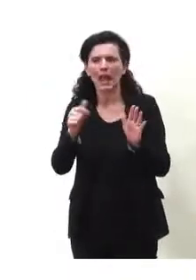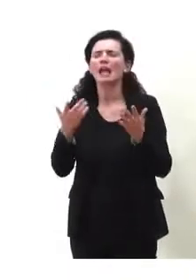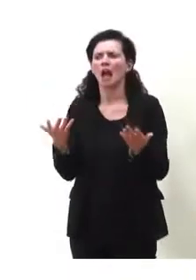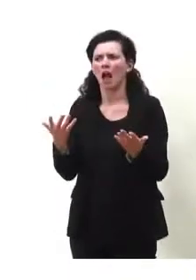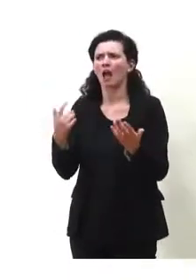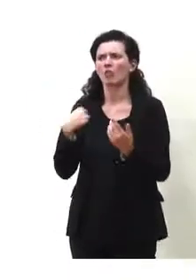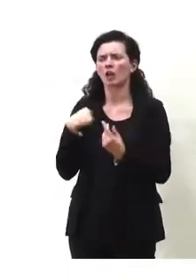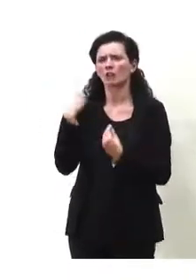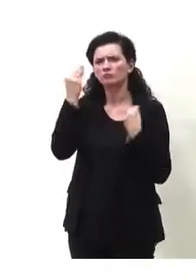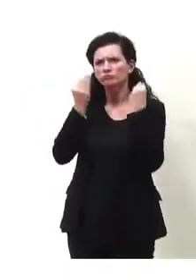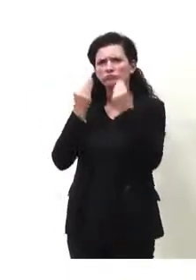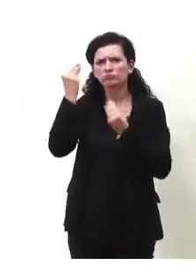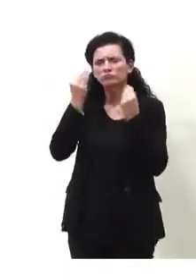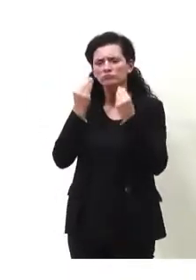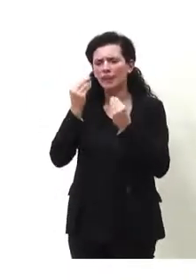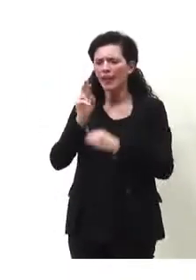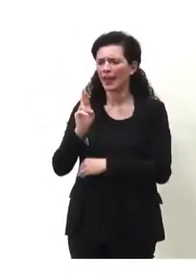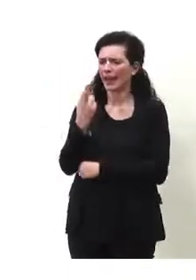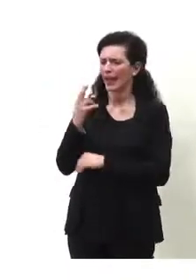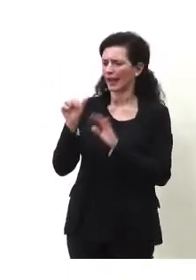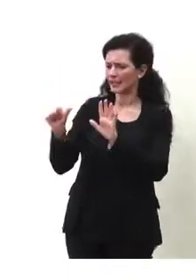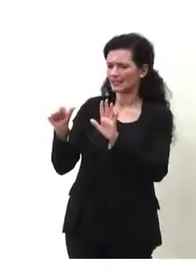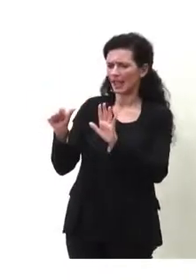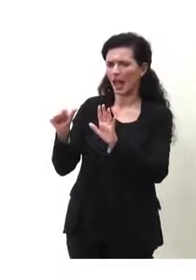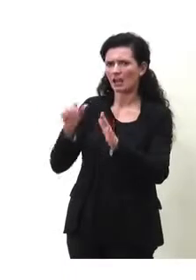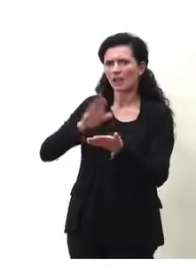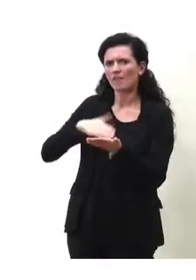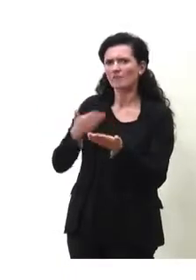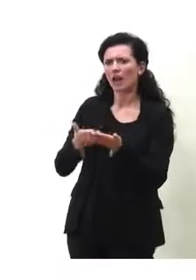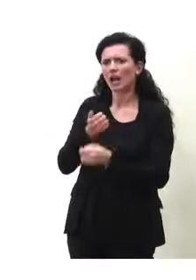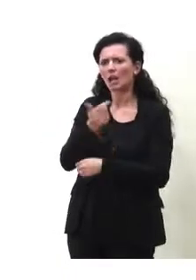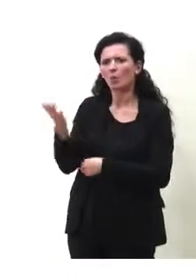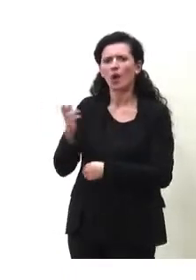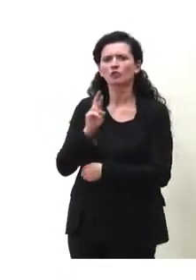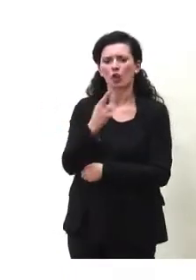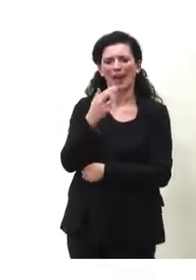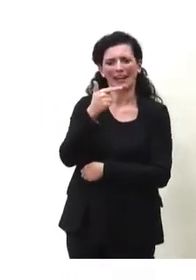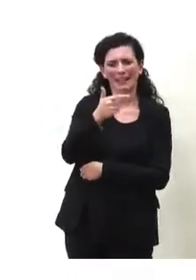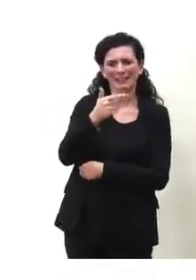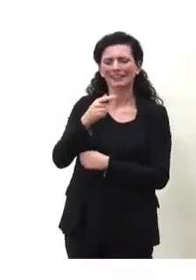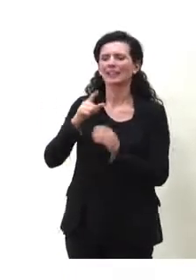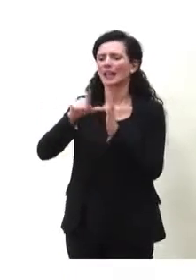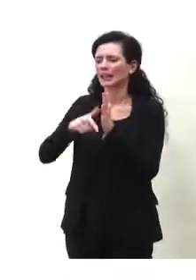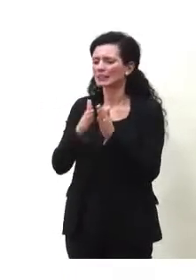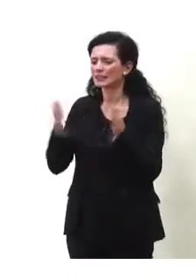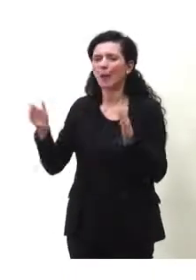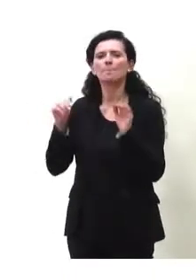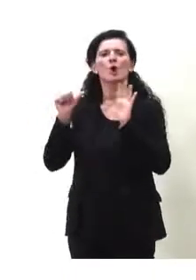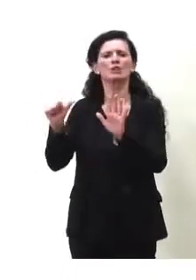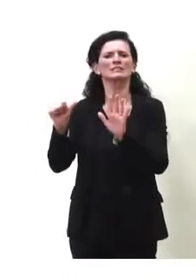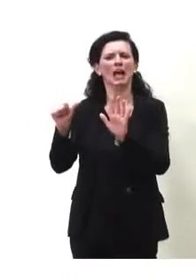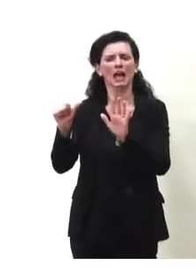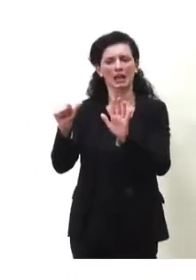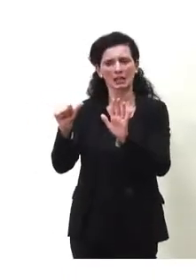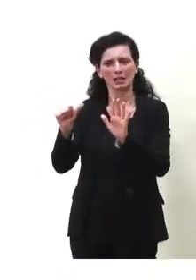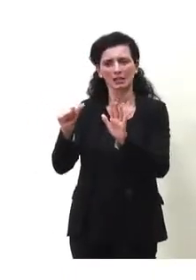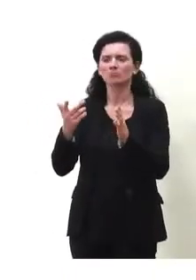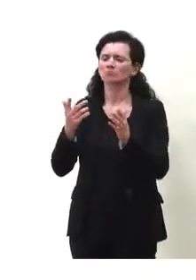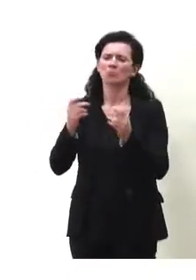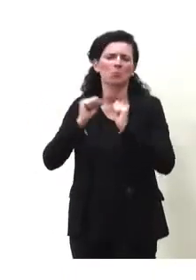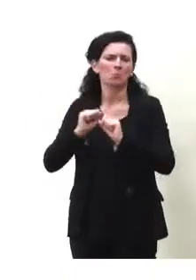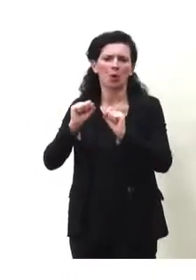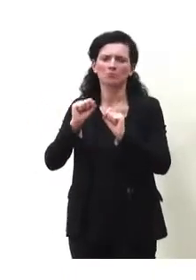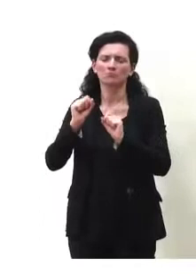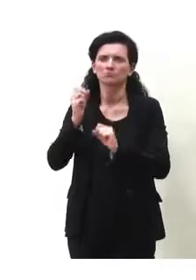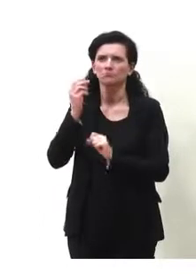chiedo quanto vale R6, cioè l'RT al tempo 6. Allora, facciamo un'assunzione